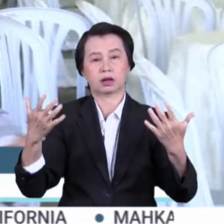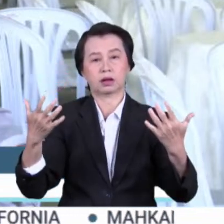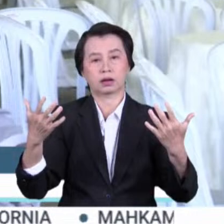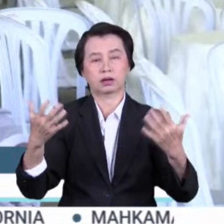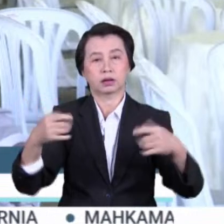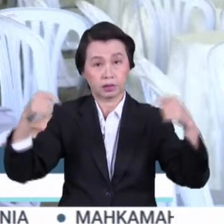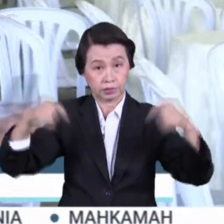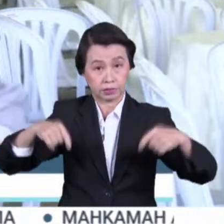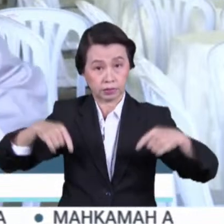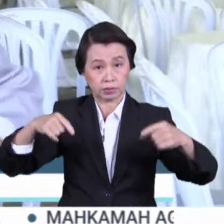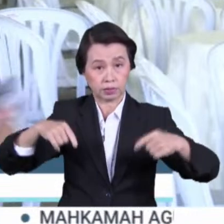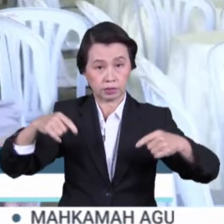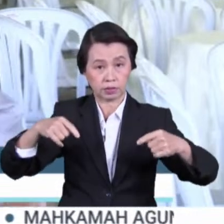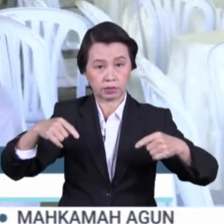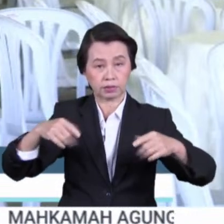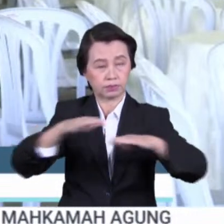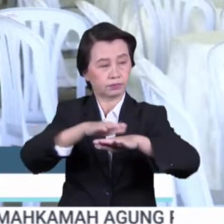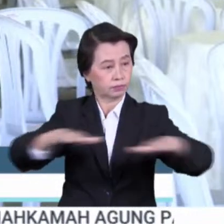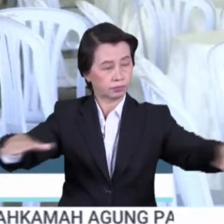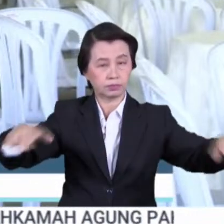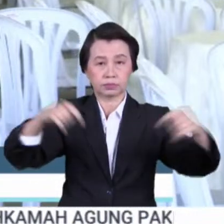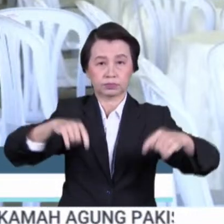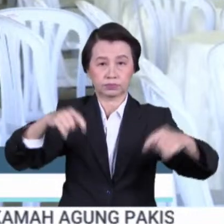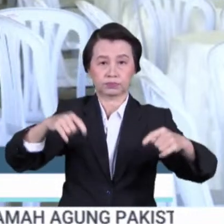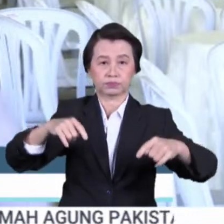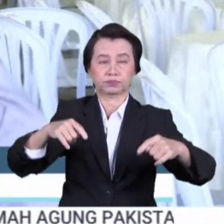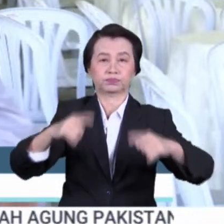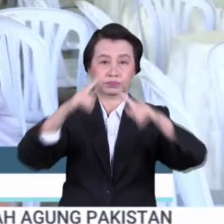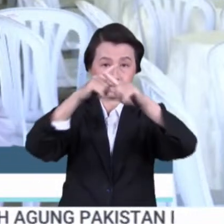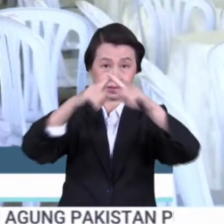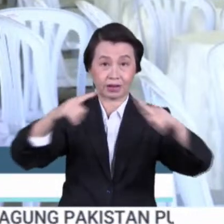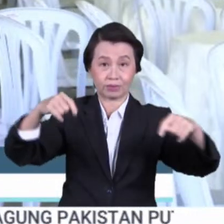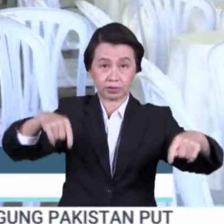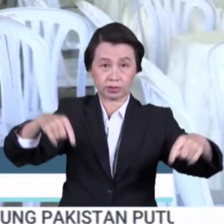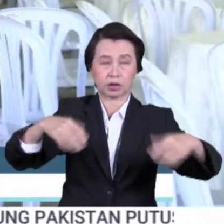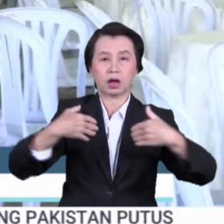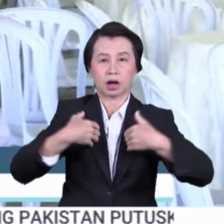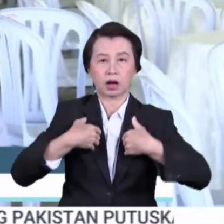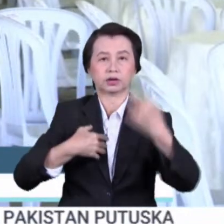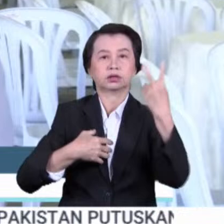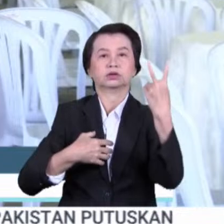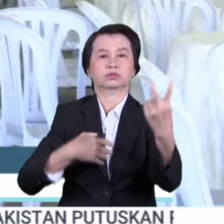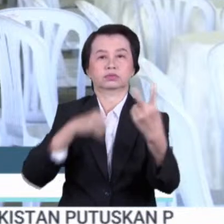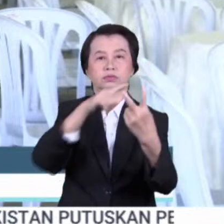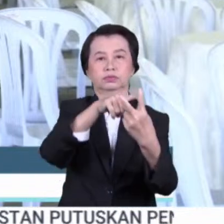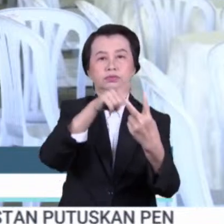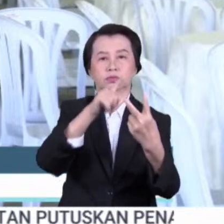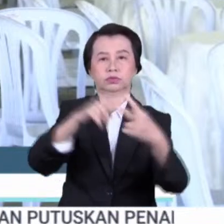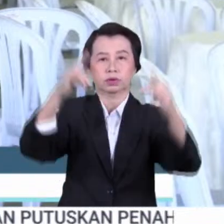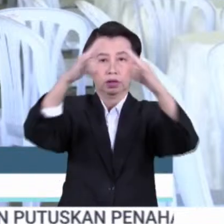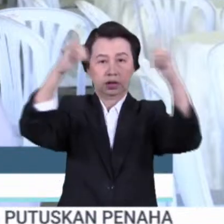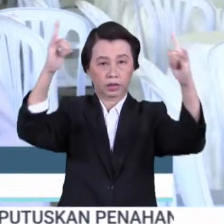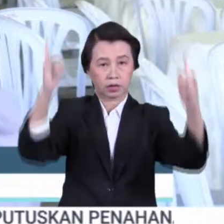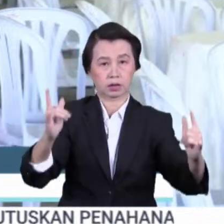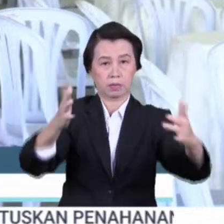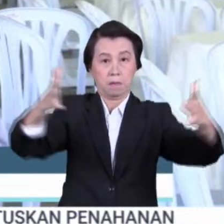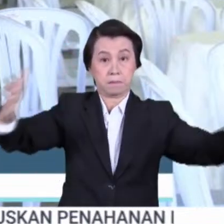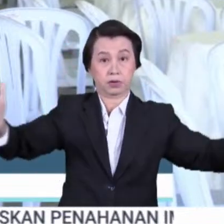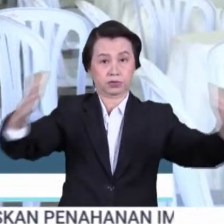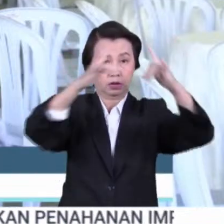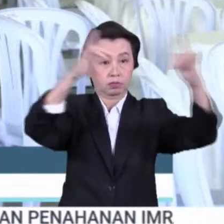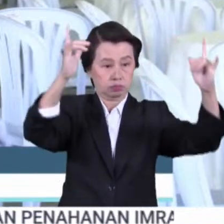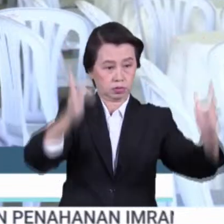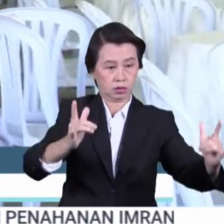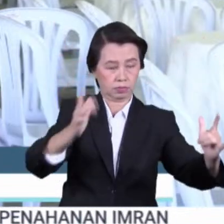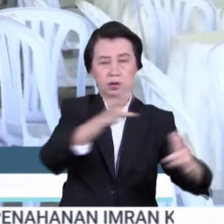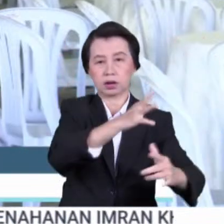di sini di tempat di pekarangan Dewan Al-Mutafi Billah Shah ini disediakan dua buah kemah besar, sambil